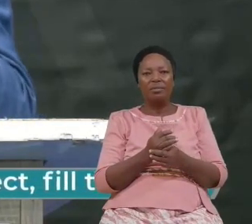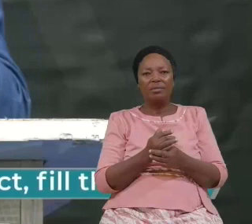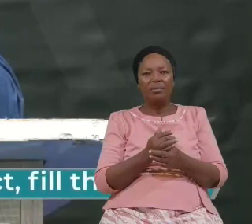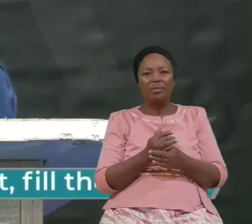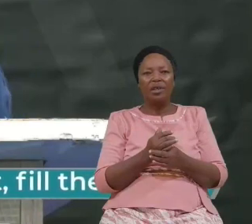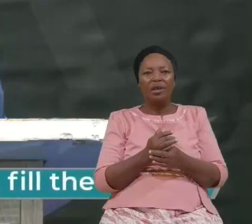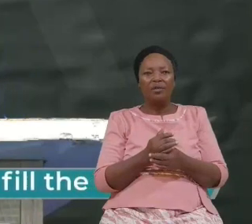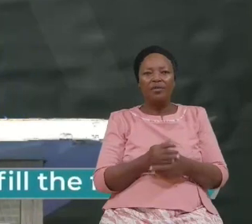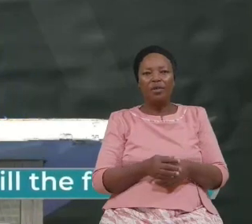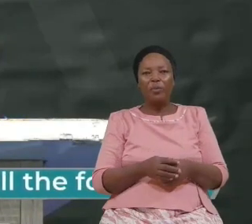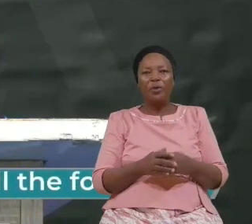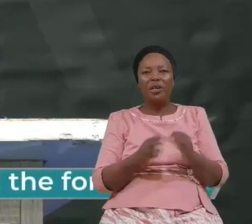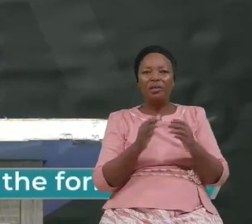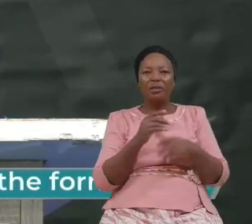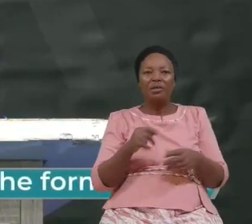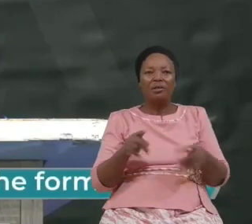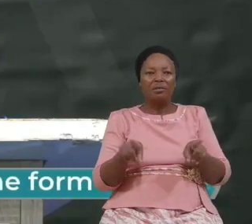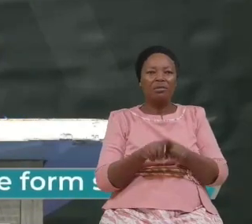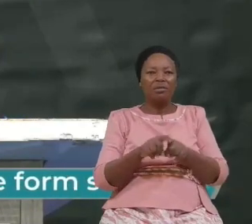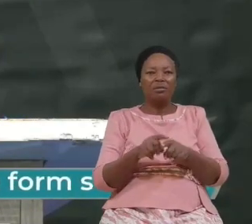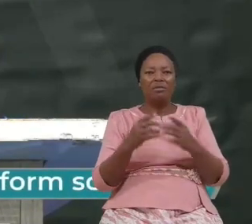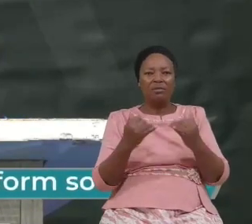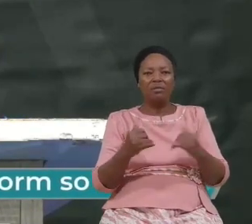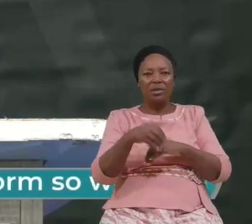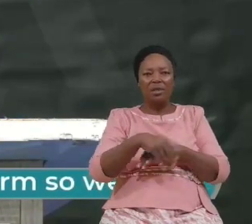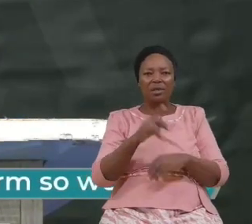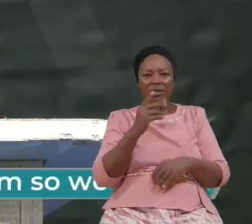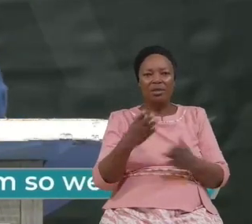même ce soir il est avec vous